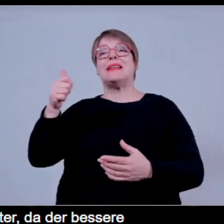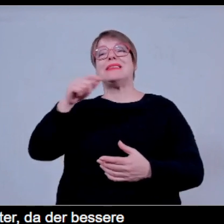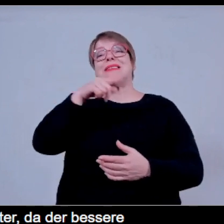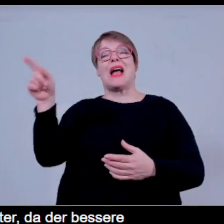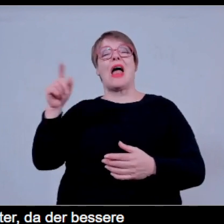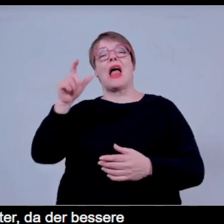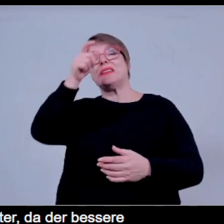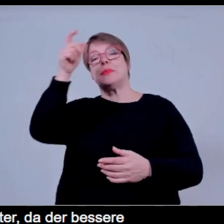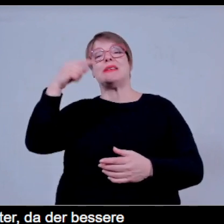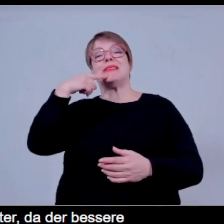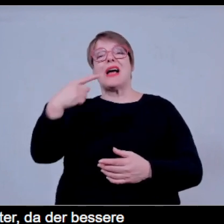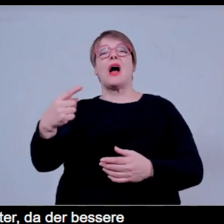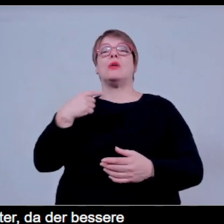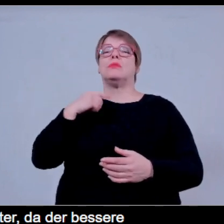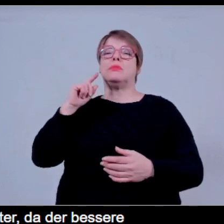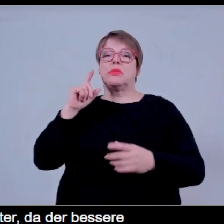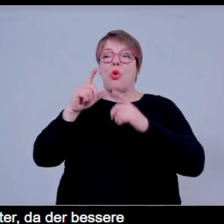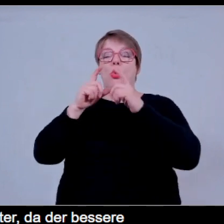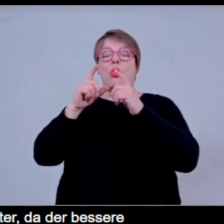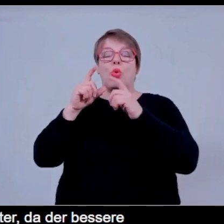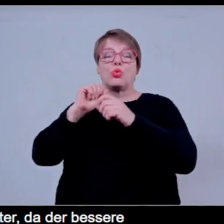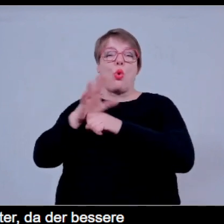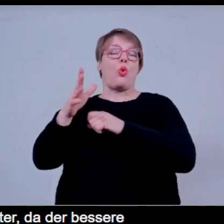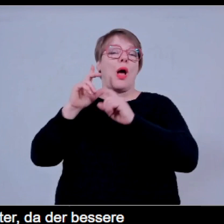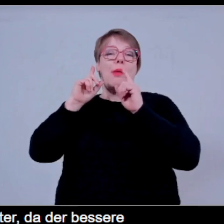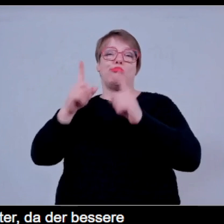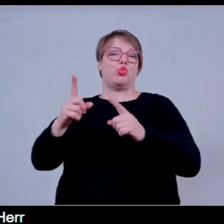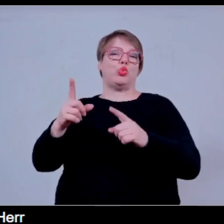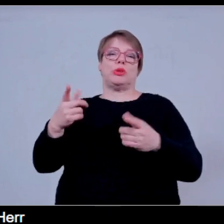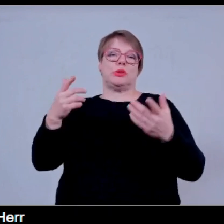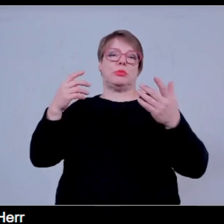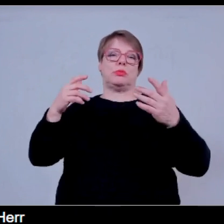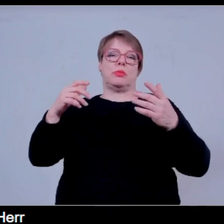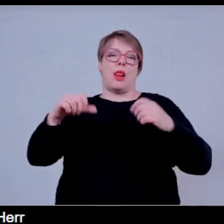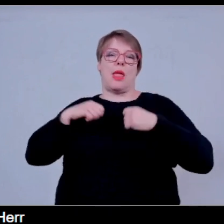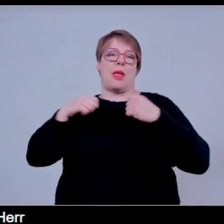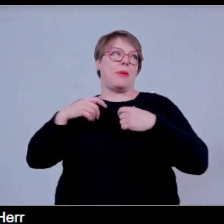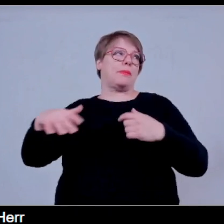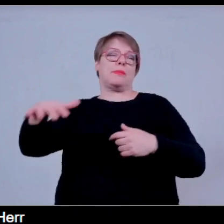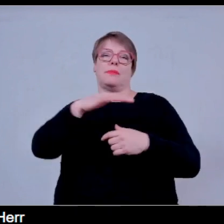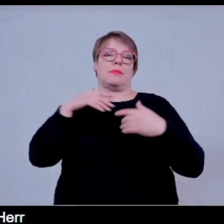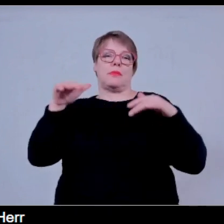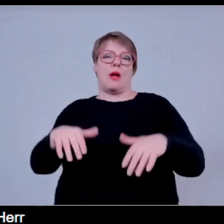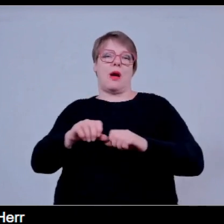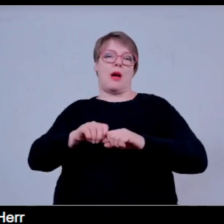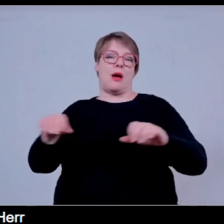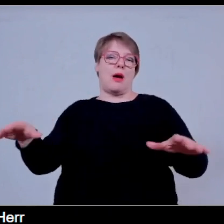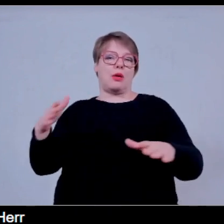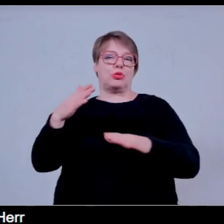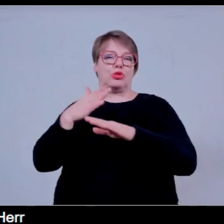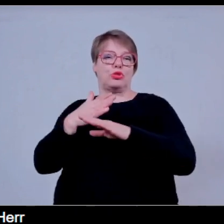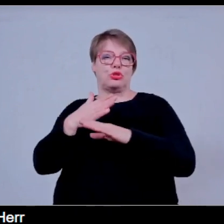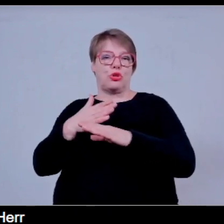neben der Verhältnismäßigkeit. Und ich kann sagen, der Sündenfall ist doch damit aufgetreten, dass man angefangen hat zu sagen, in den Flugzeugen nicht,